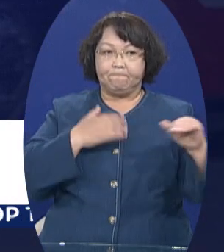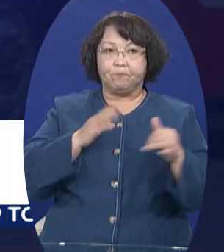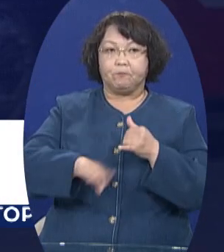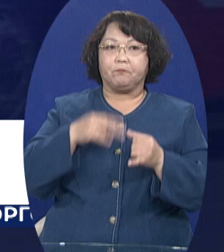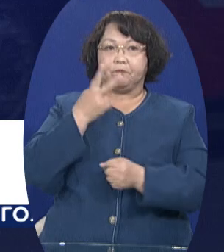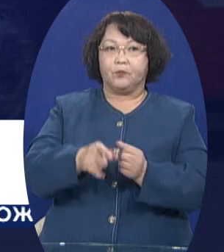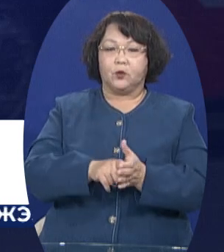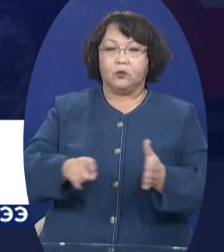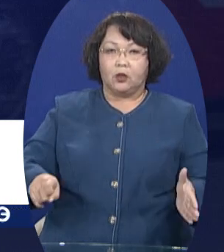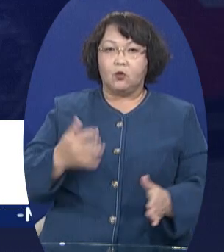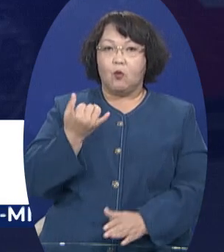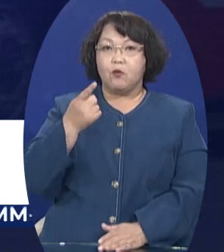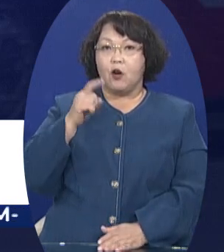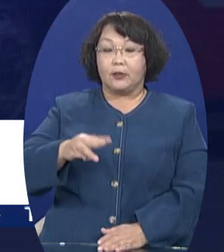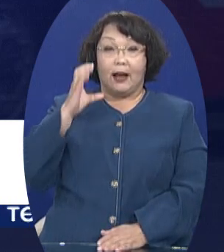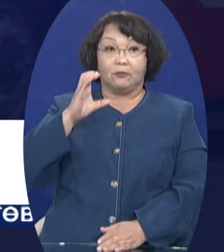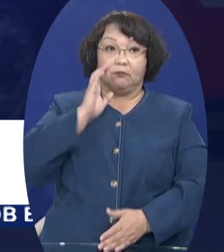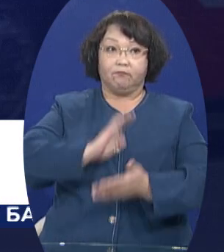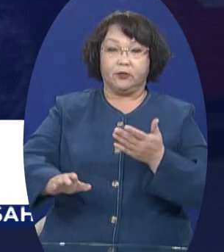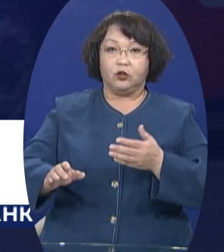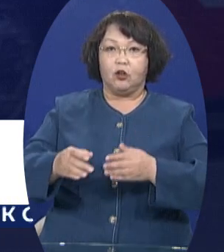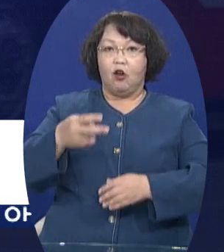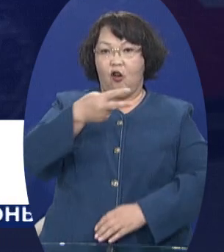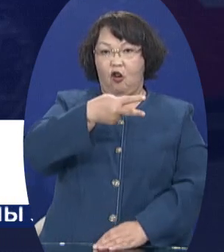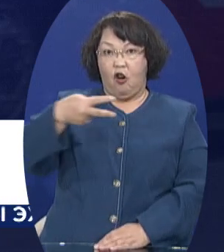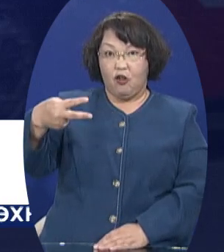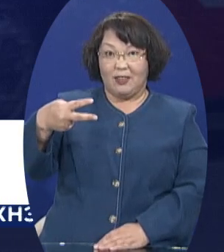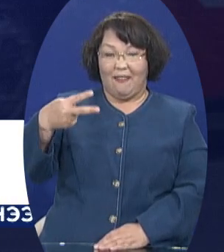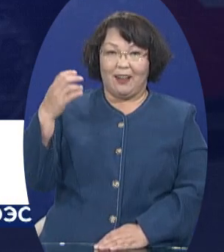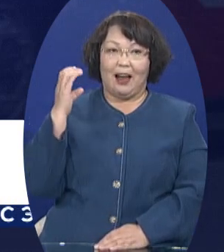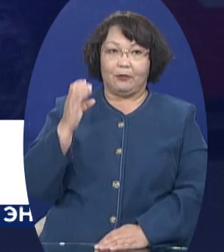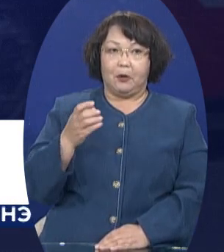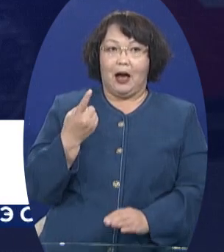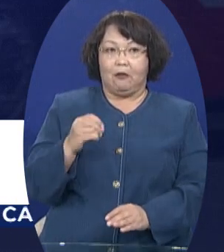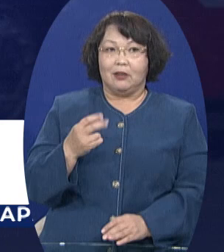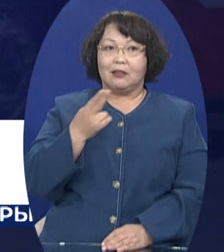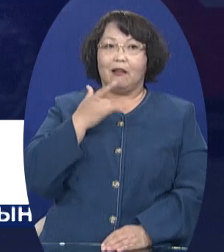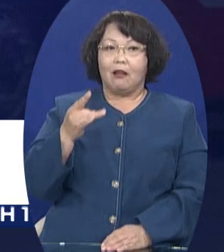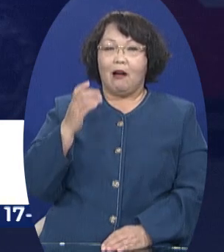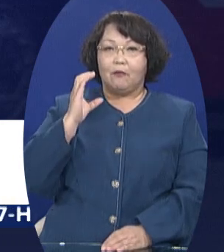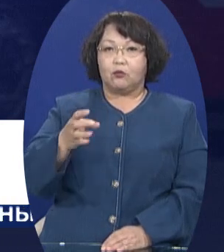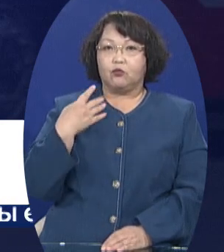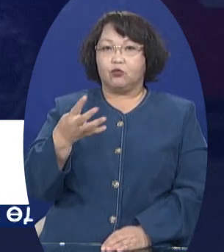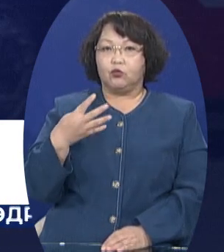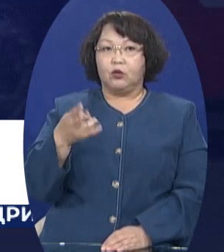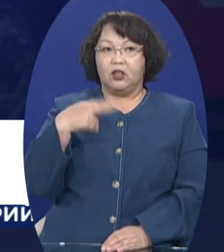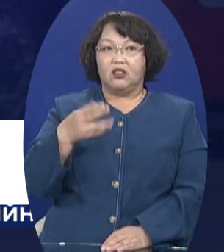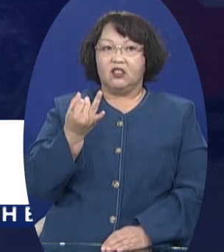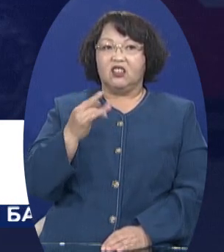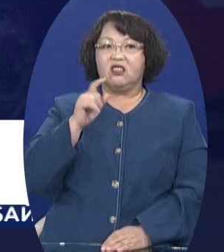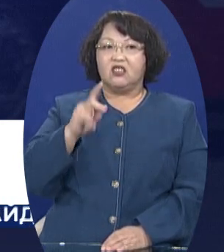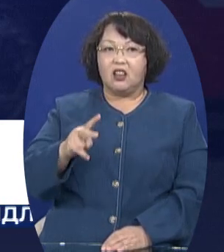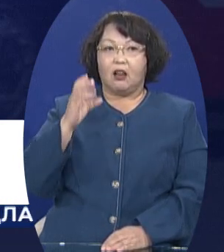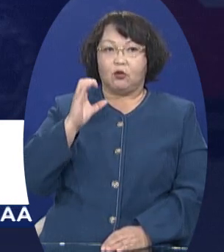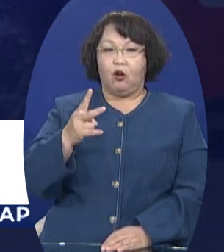тээврийн парк шинжилгээний хүрээнд 2 давхар цахилгаан автобус 10, цахилгаан автобус 44, дизель хөдөлгүүртийн автобус 284,